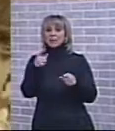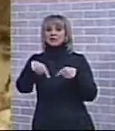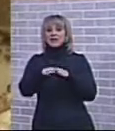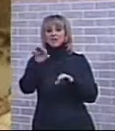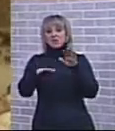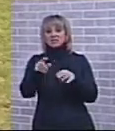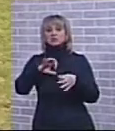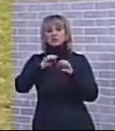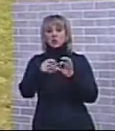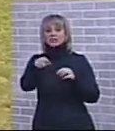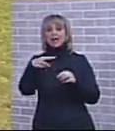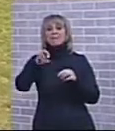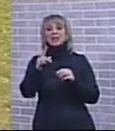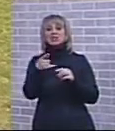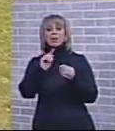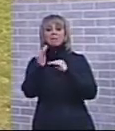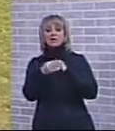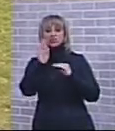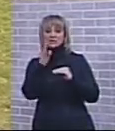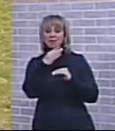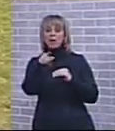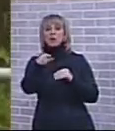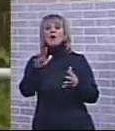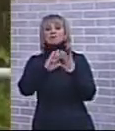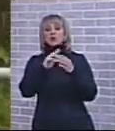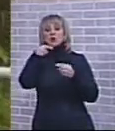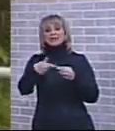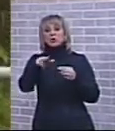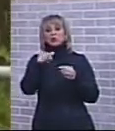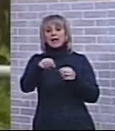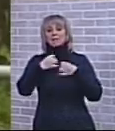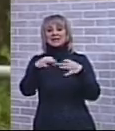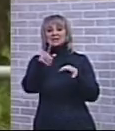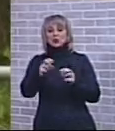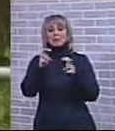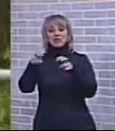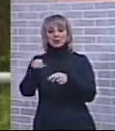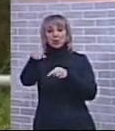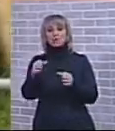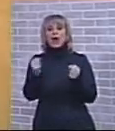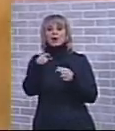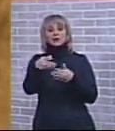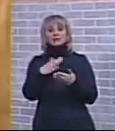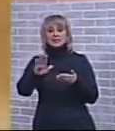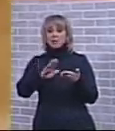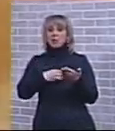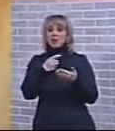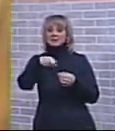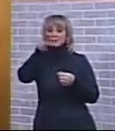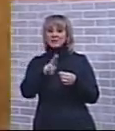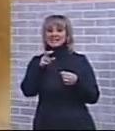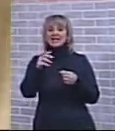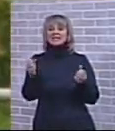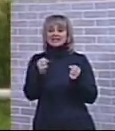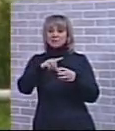весом сложно. Малышка пока просто прячется за маму. В природе для гуанака главное простор для прыжков. А холод их, кстати, не пугает. И специальных